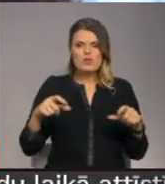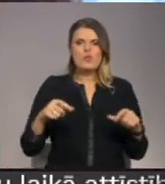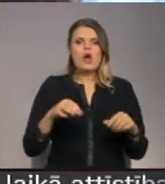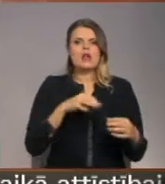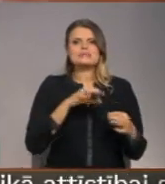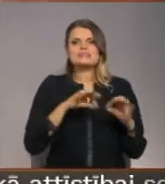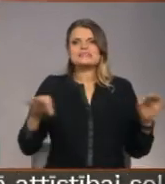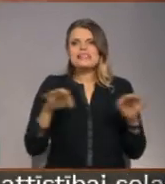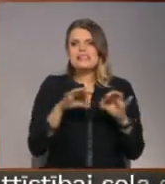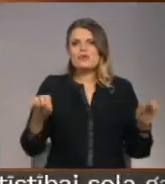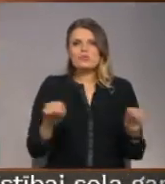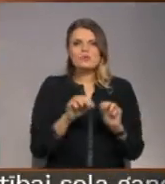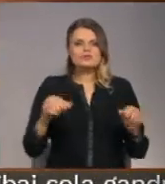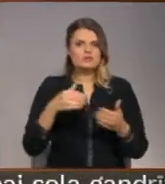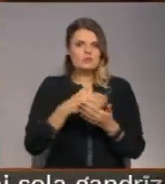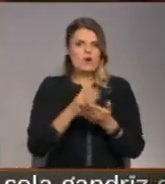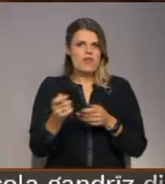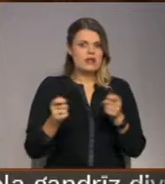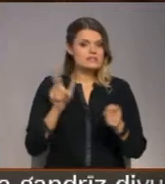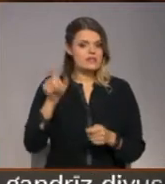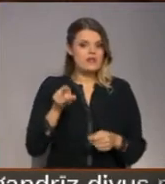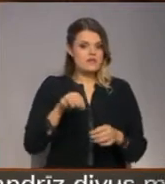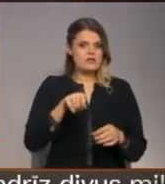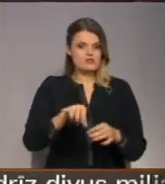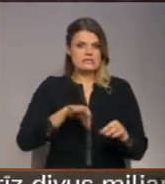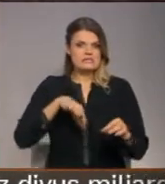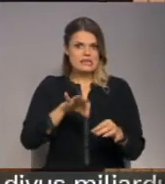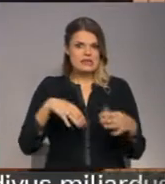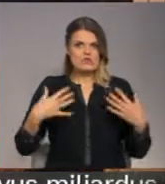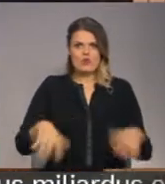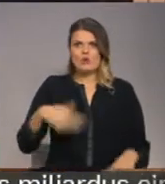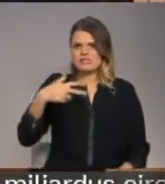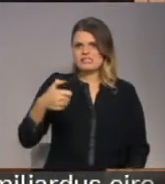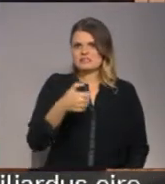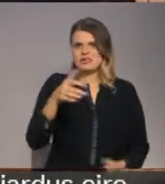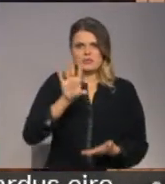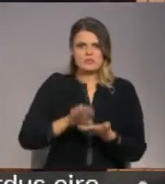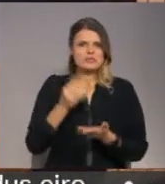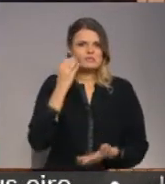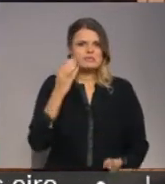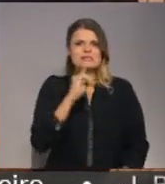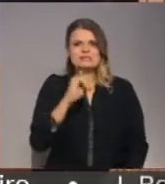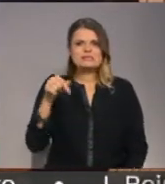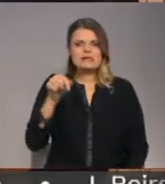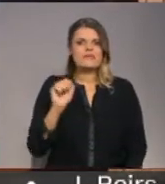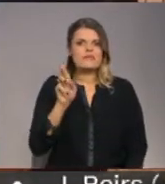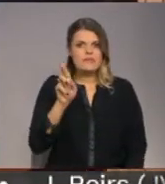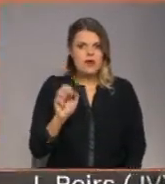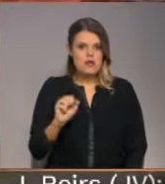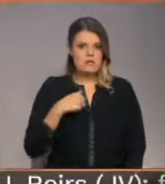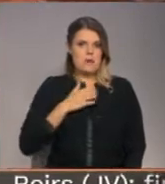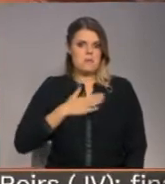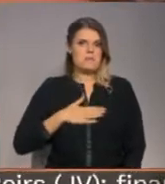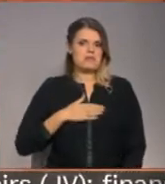nodaļas vadītāja Inga Zēle, kas cītaru spēlē jau 30 gadus. Man tāds patīkams pārsteigums, ka es savu prasmi